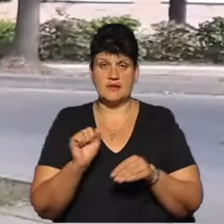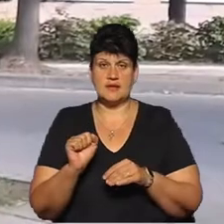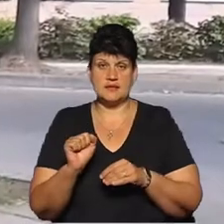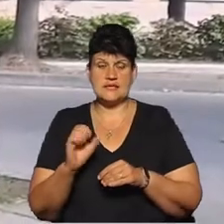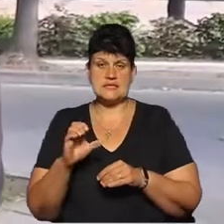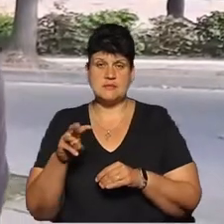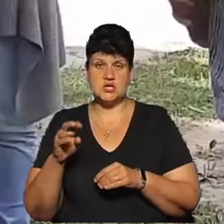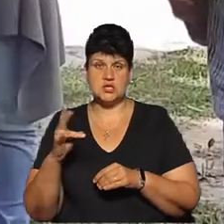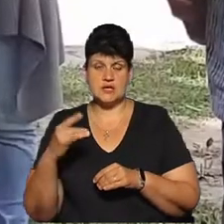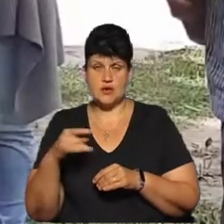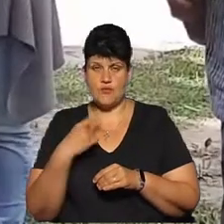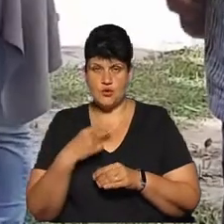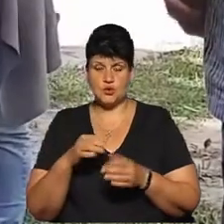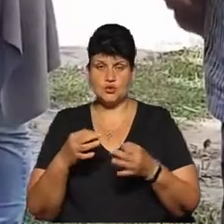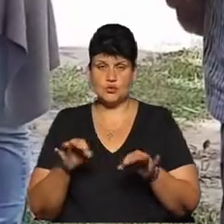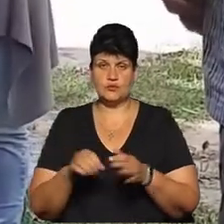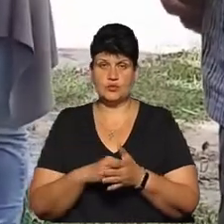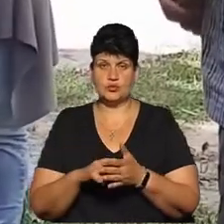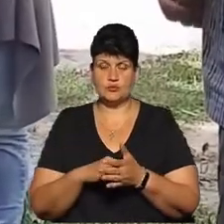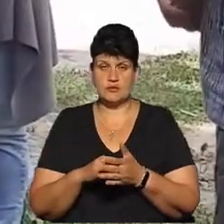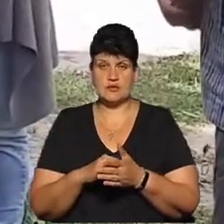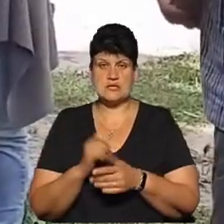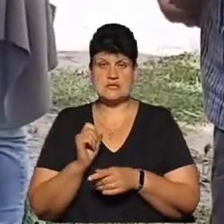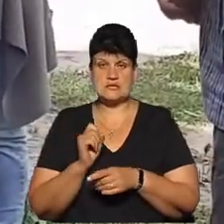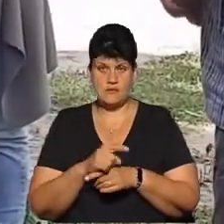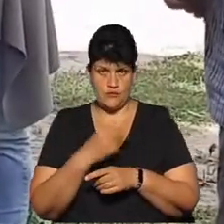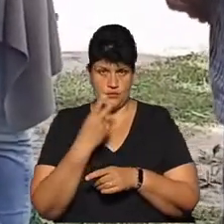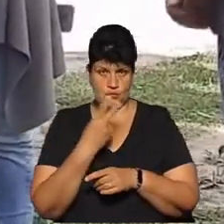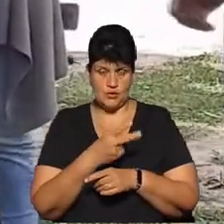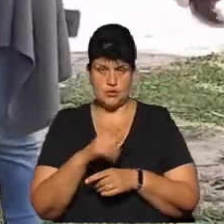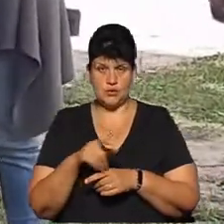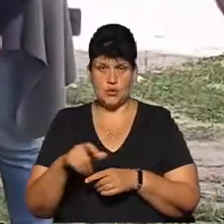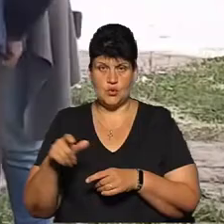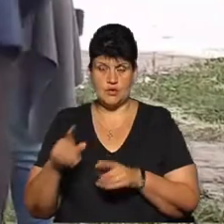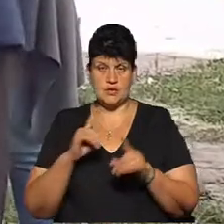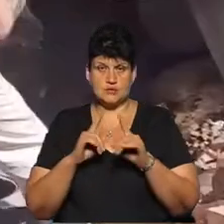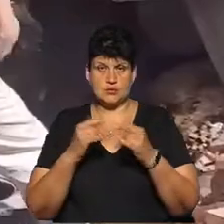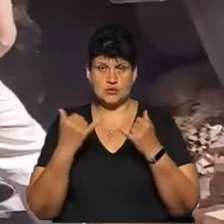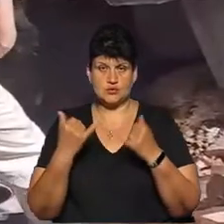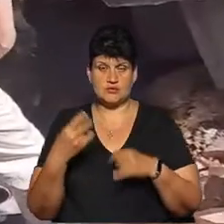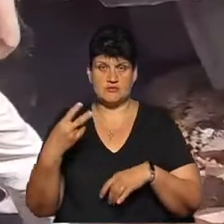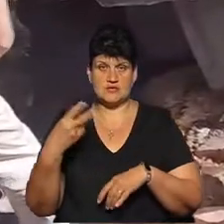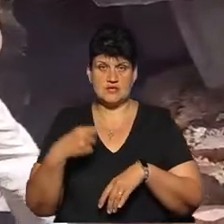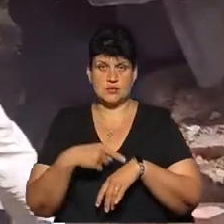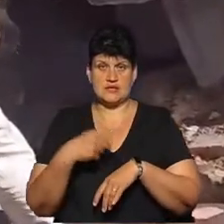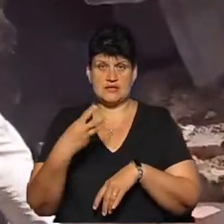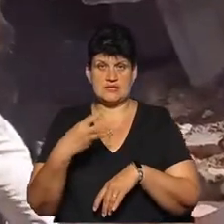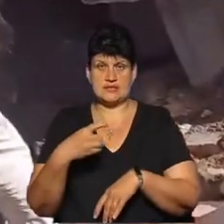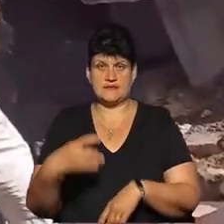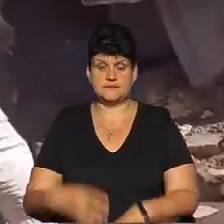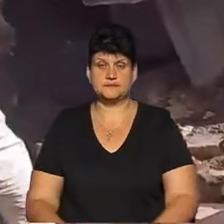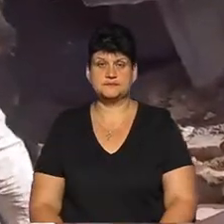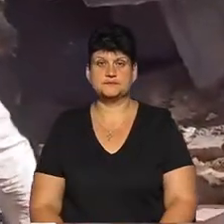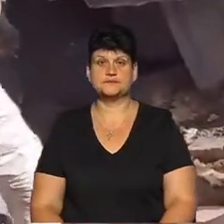на проведення будівельних робіт замовник покаже жителям будинків на зборах сьогодні о 20:30. Тарас Бурак, Софія